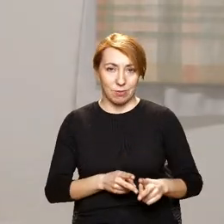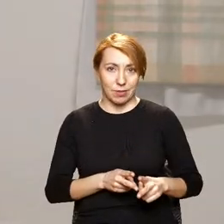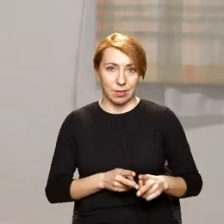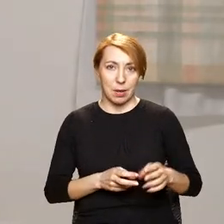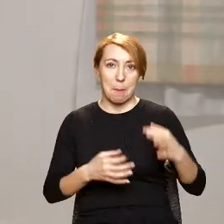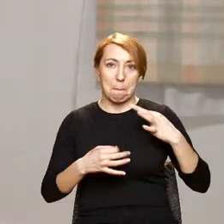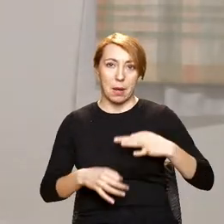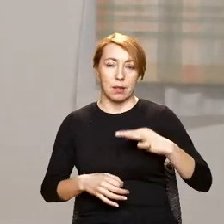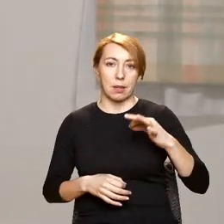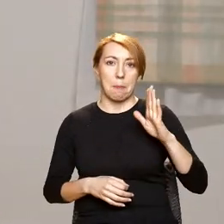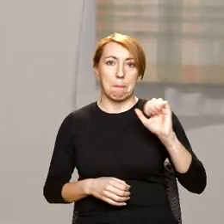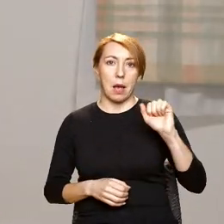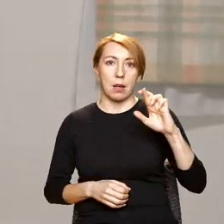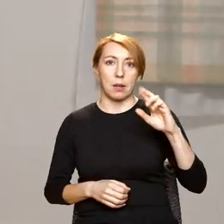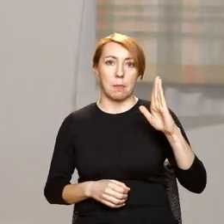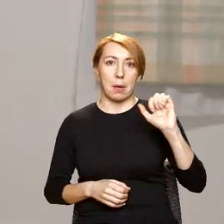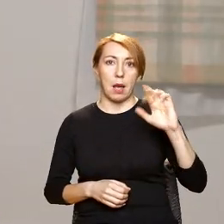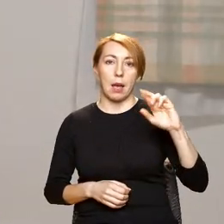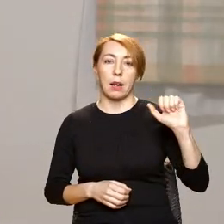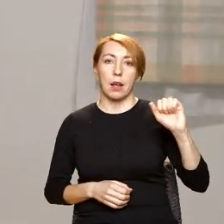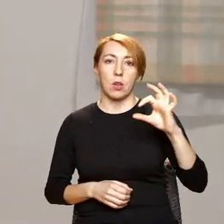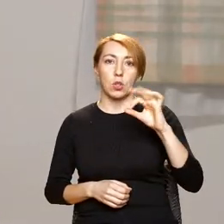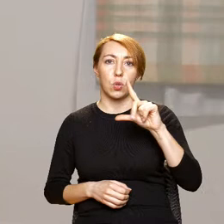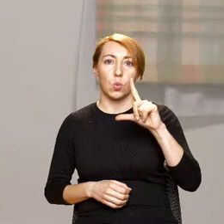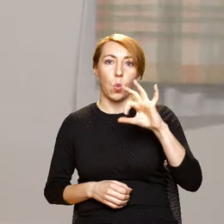pani Barbary